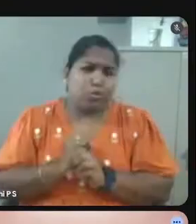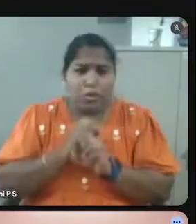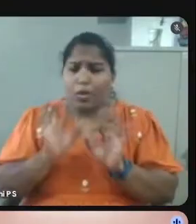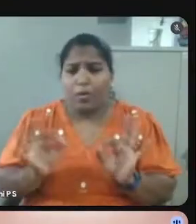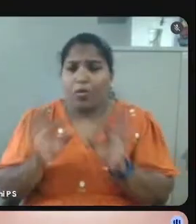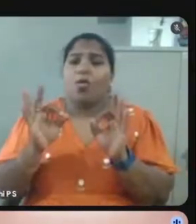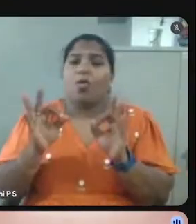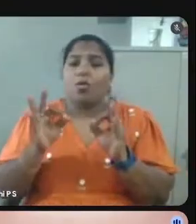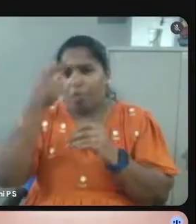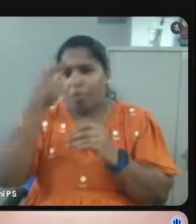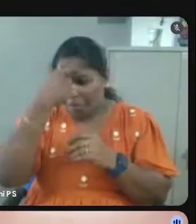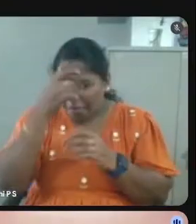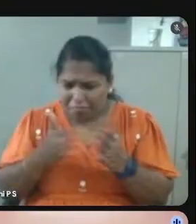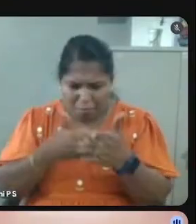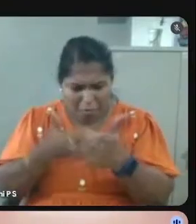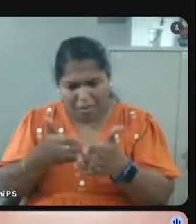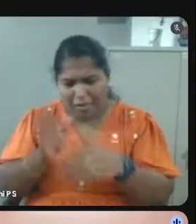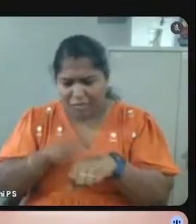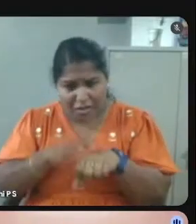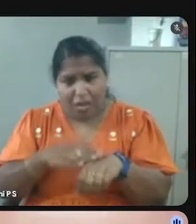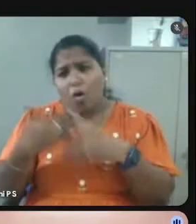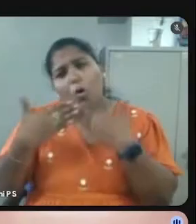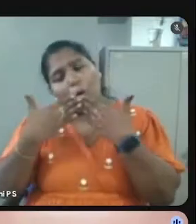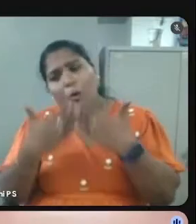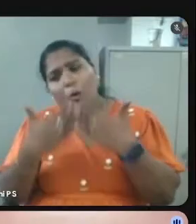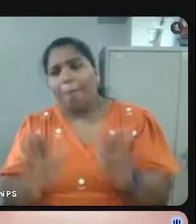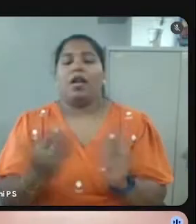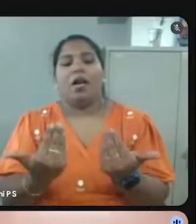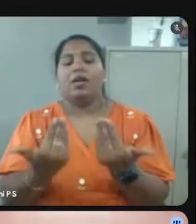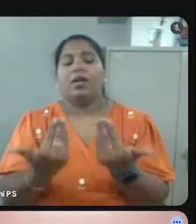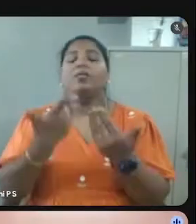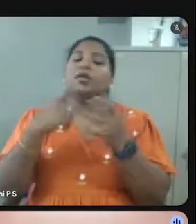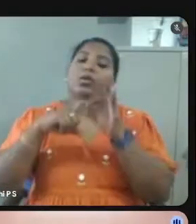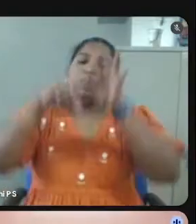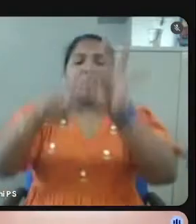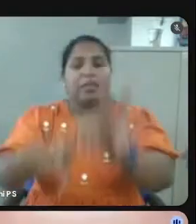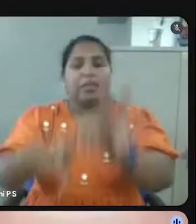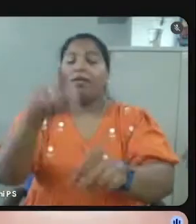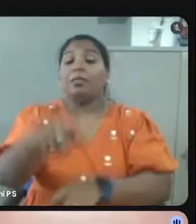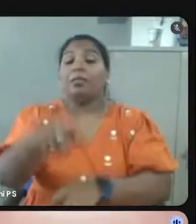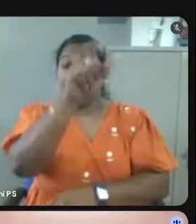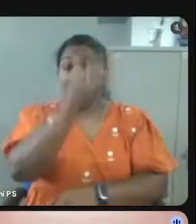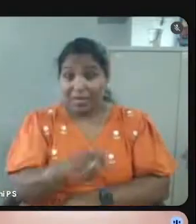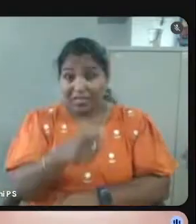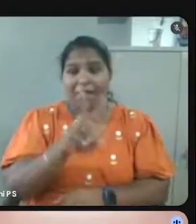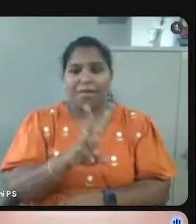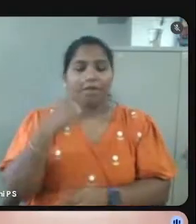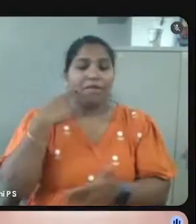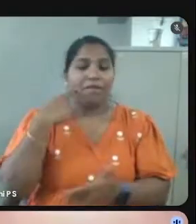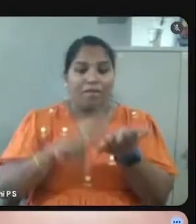പരിഹാരമുണ്ട്. അപ്പം ഇപ്പം സാറ് നിങ്ങളുടെ ക്വസ്റ്റ്യൻസിന് ആൻസർ ചെയ്യാനായിട്ട് സാർ ഇവിടെ ഉണ്ട്. ഇനി നിങ്ങൾക്കുള്ള സംശയങ്ങൾ